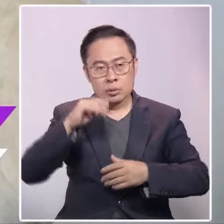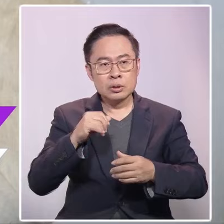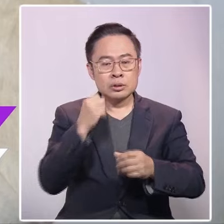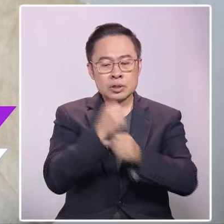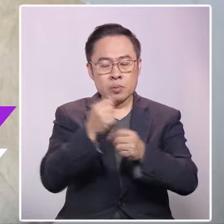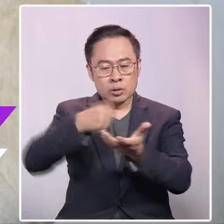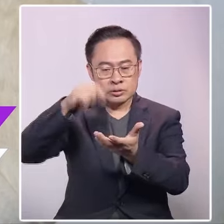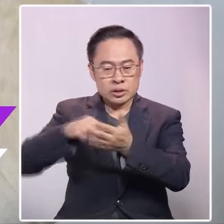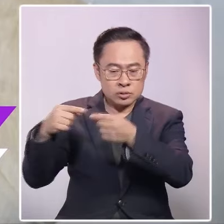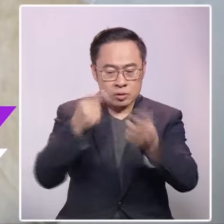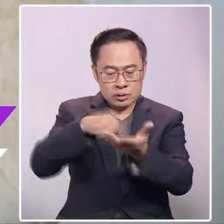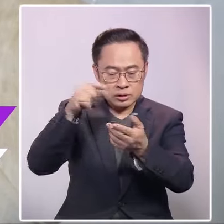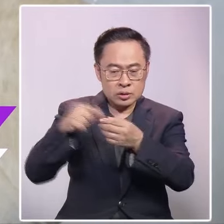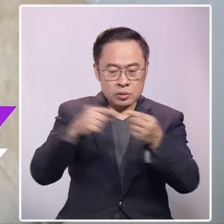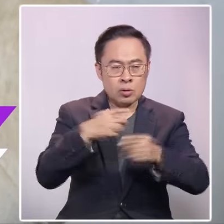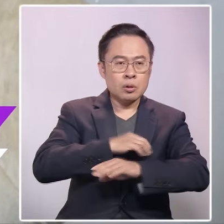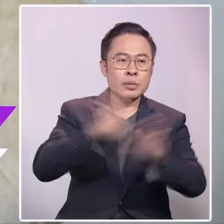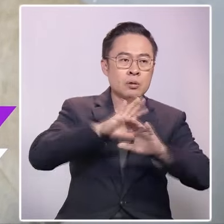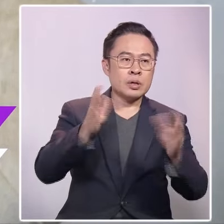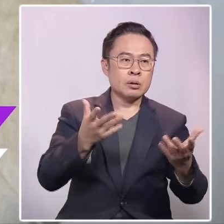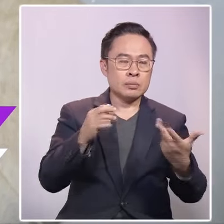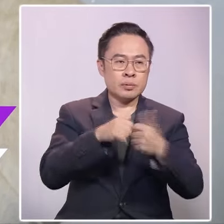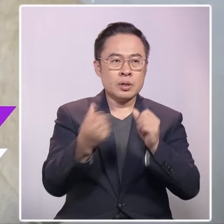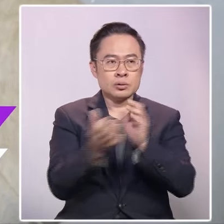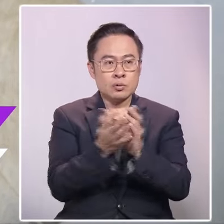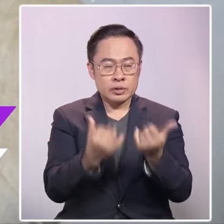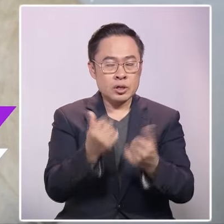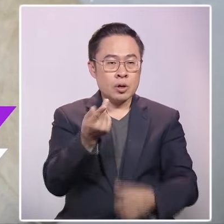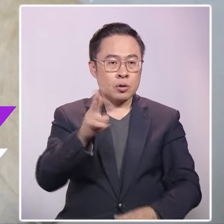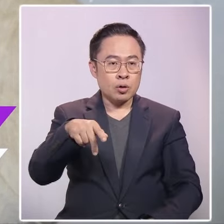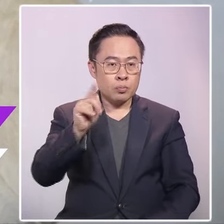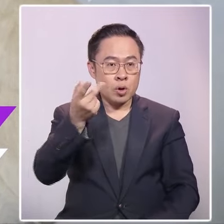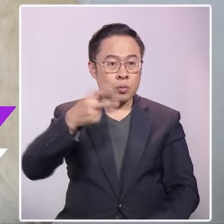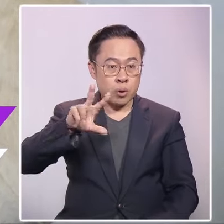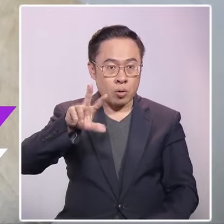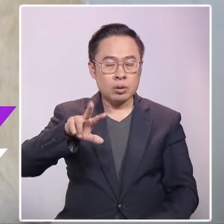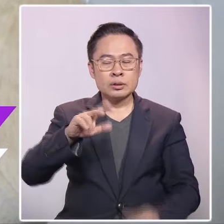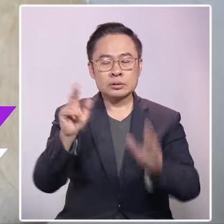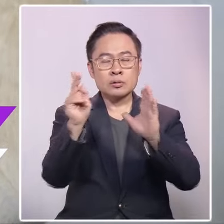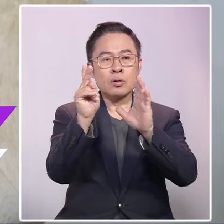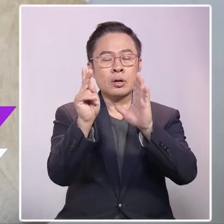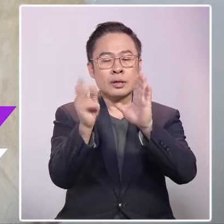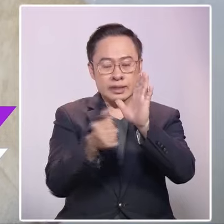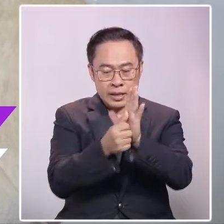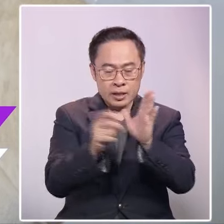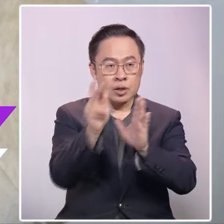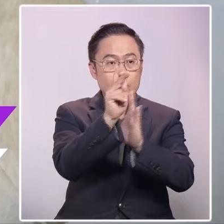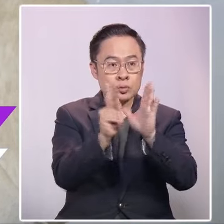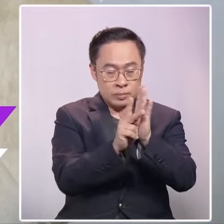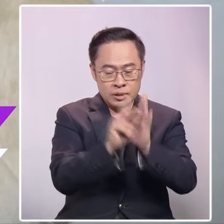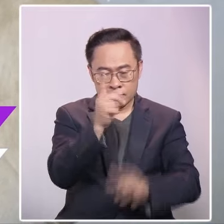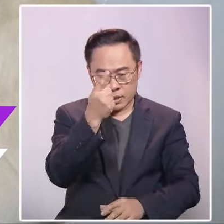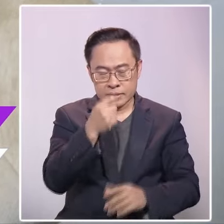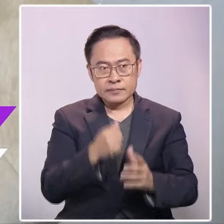คะอันนี้ยิ่งจะมีข้ออ้างมากมายกก่กองเลยใช่ทางกปภครับก็เลยแก้ไข PPointตรงนี้นะ